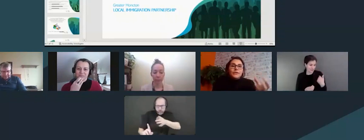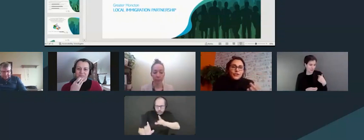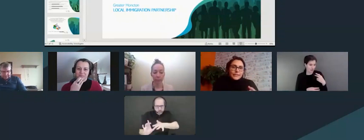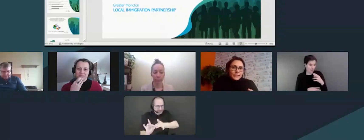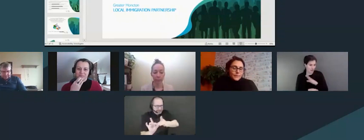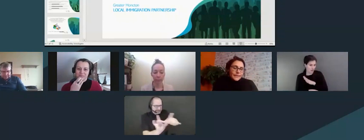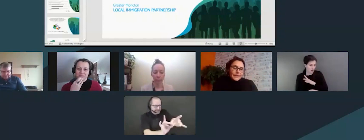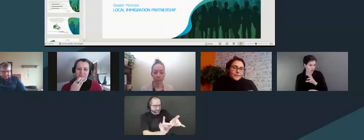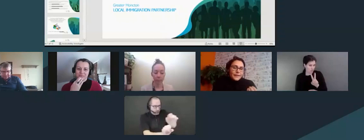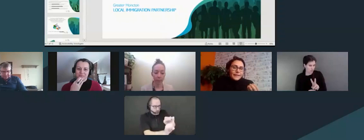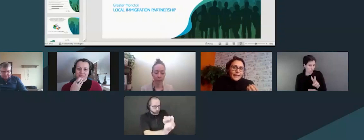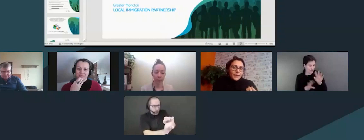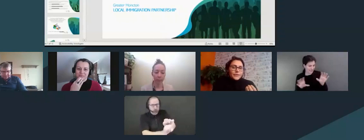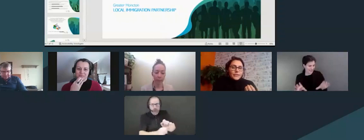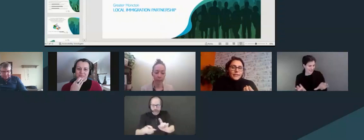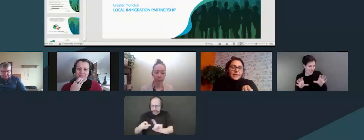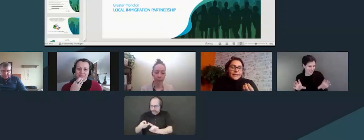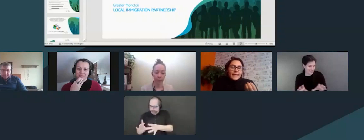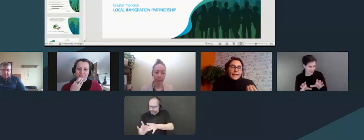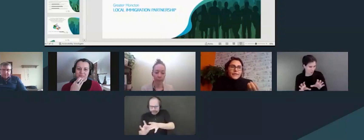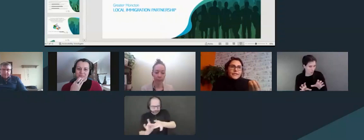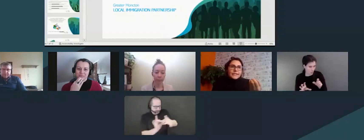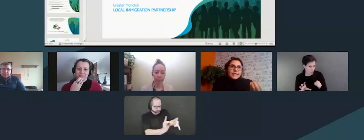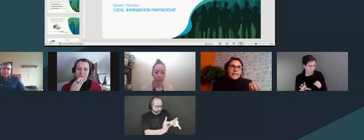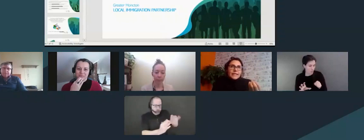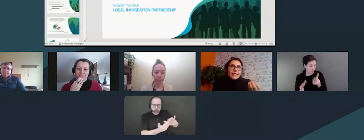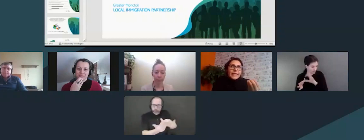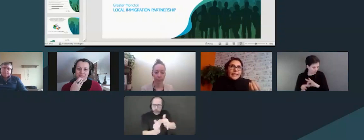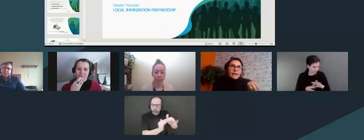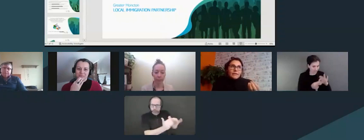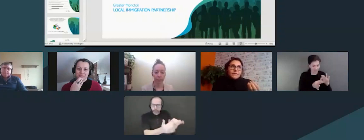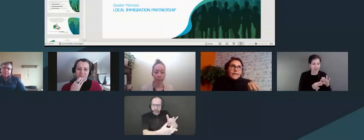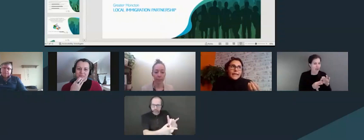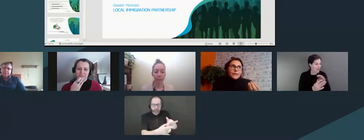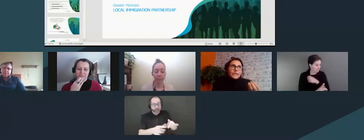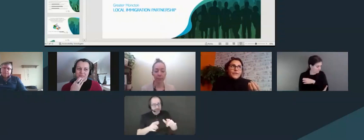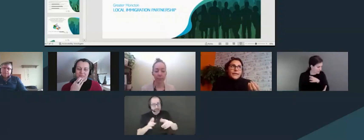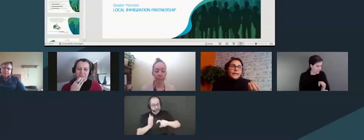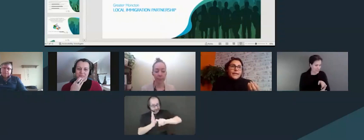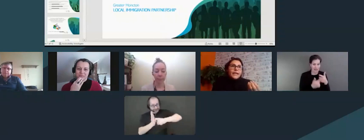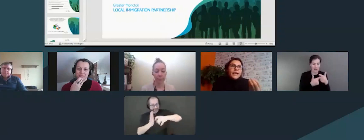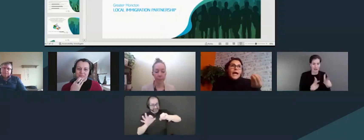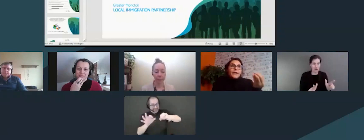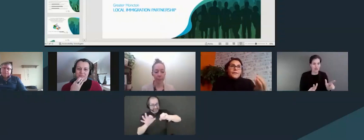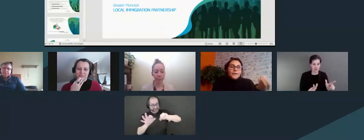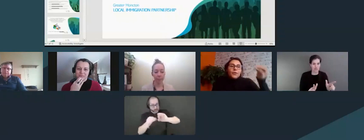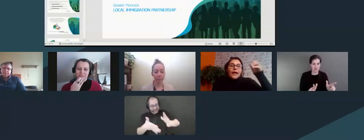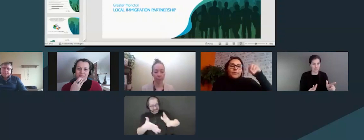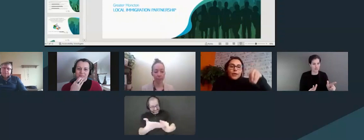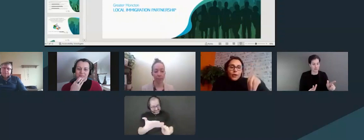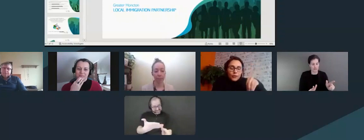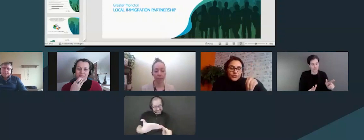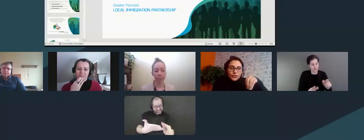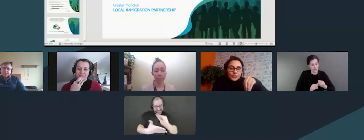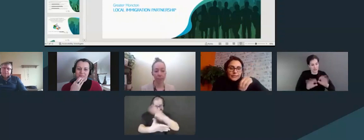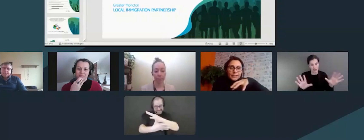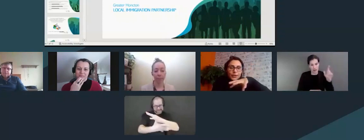embarquer dans le marché du travail, mais aussi à les aider à avoir ce sentiment d'appartenance en termes par le biais de la langue.